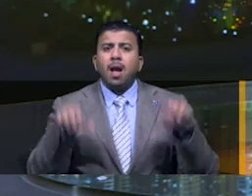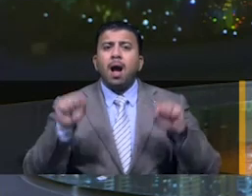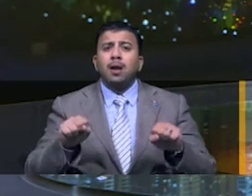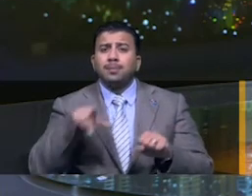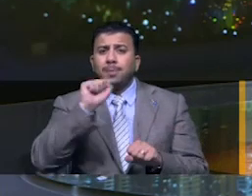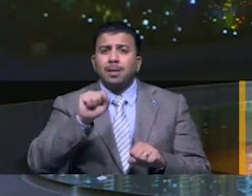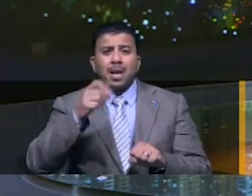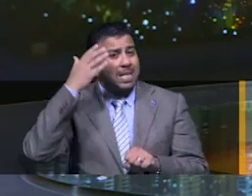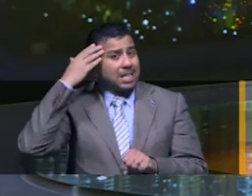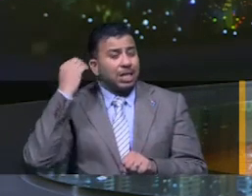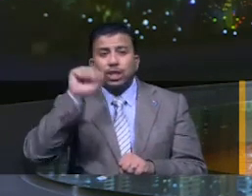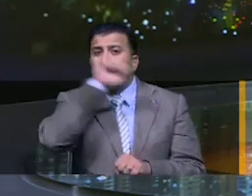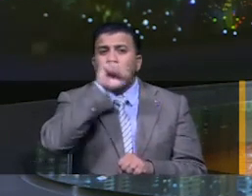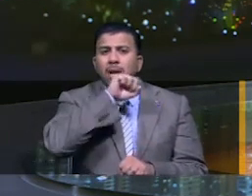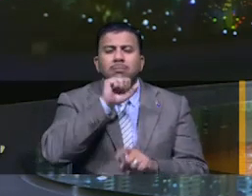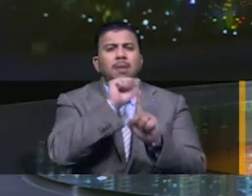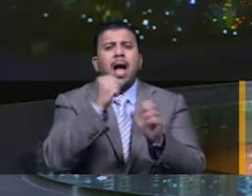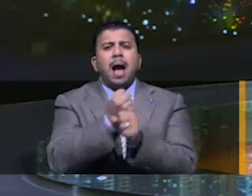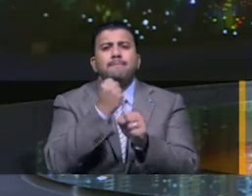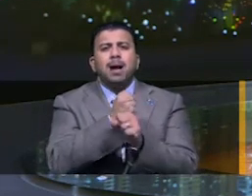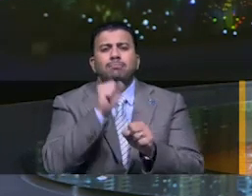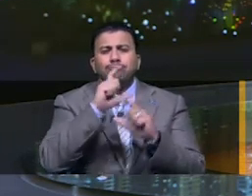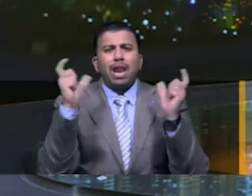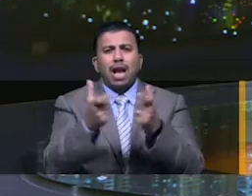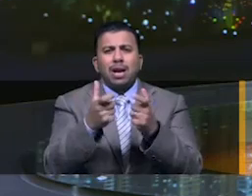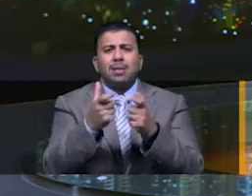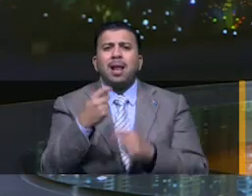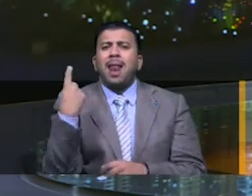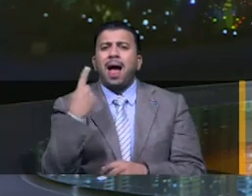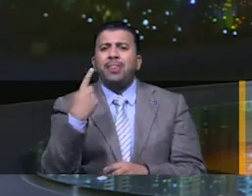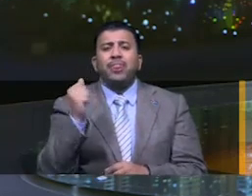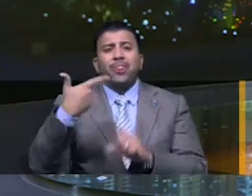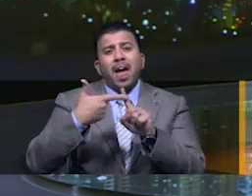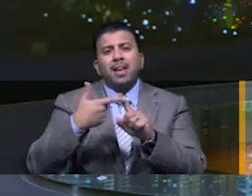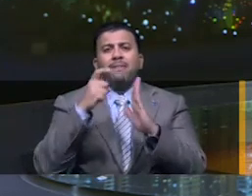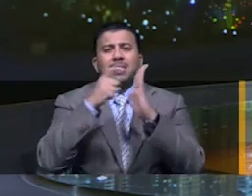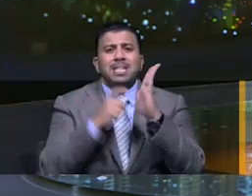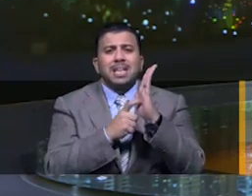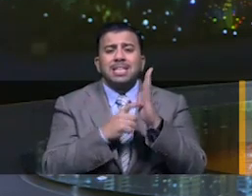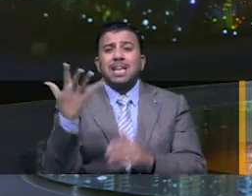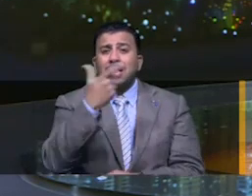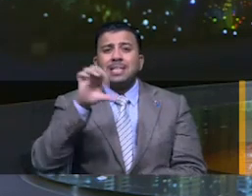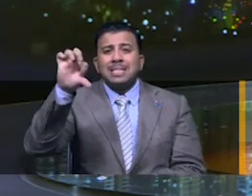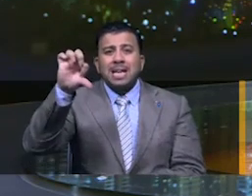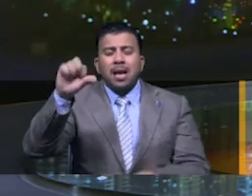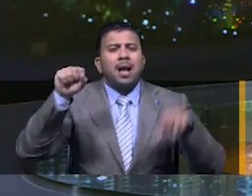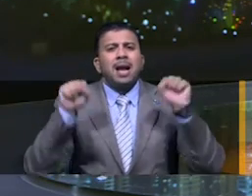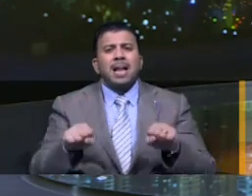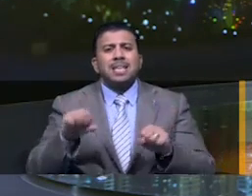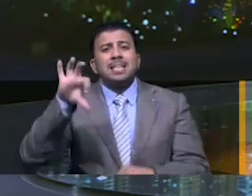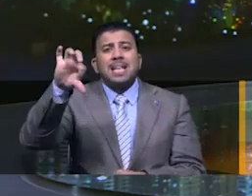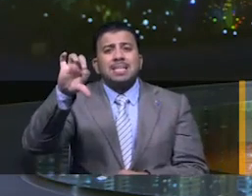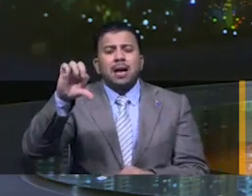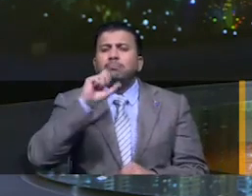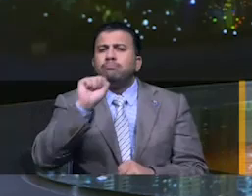عقد المجلس الاستشاري لإمارة الشرقة ضمن أعماله لدور الانعقاد العادي الثاني من الفصل التشريعي التاسع